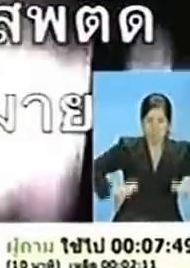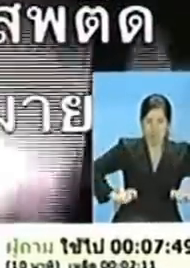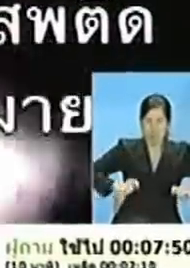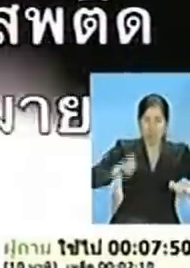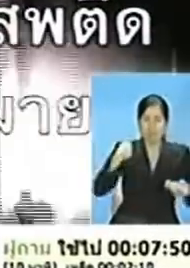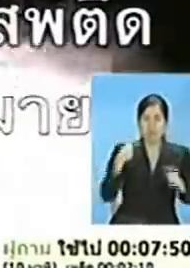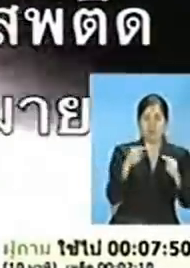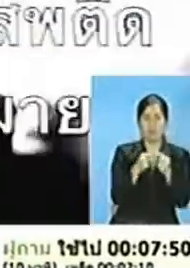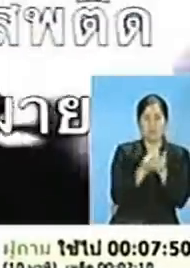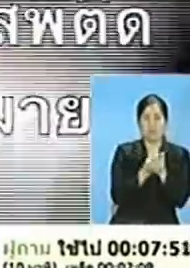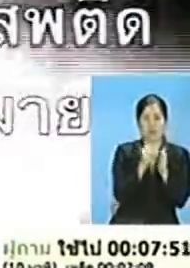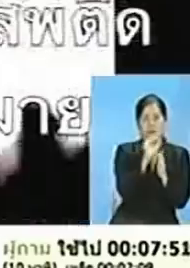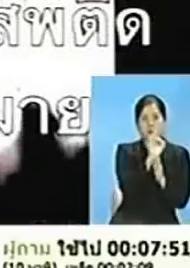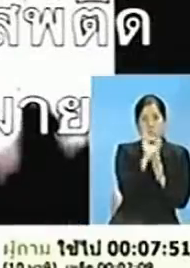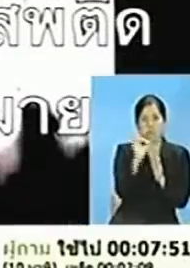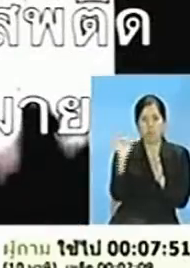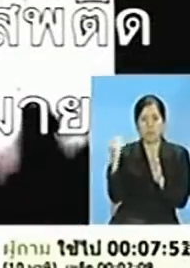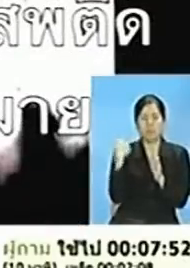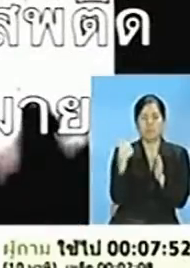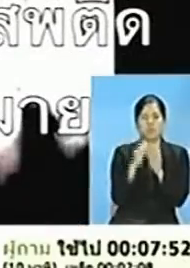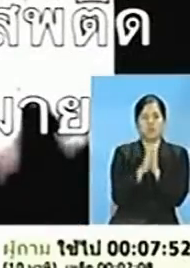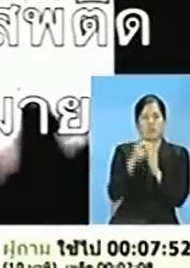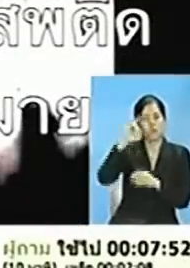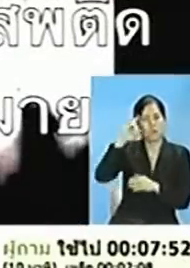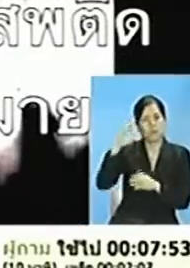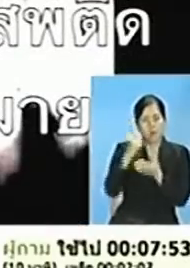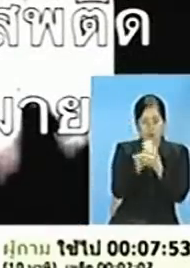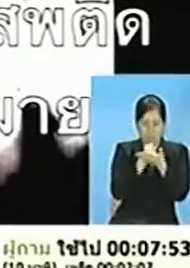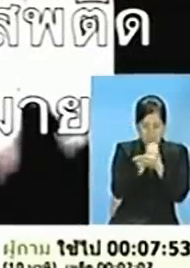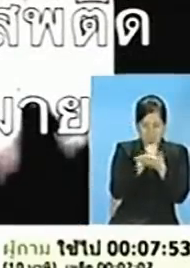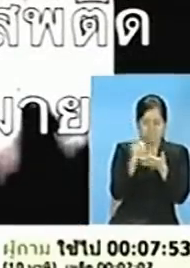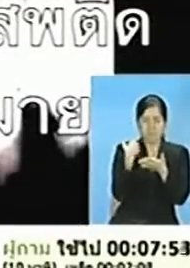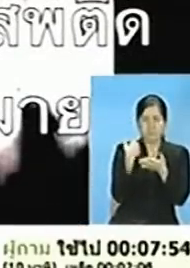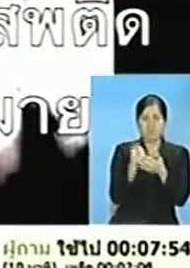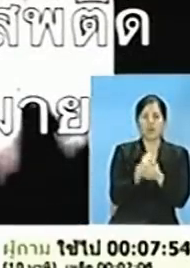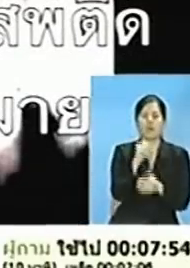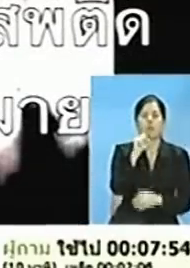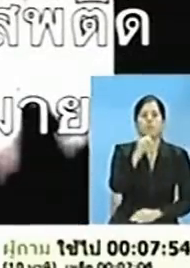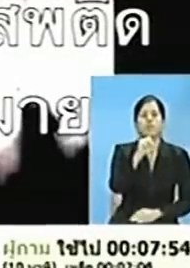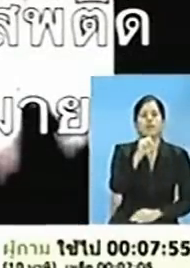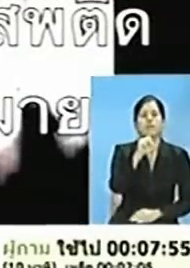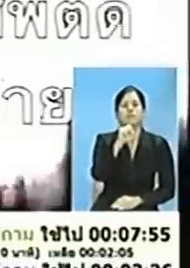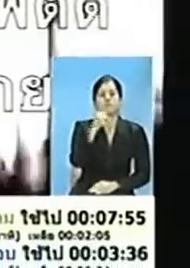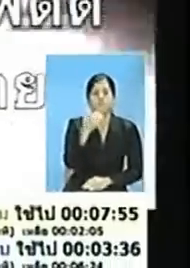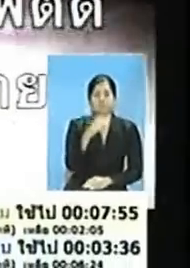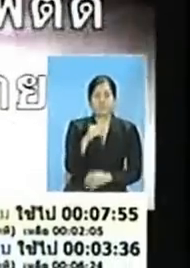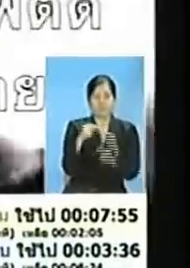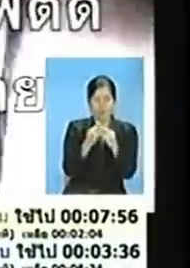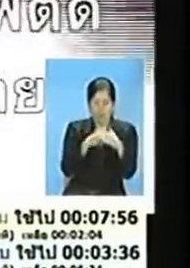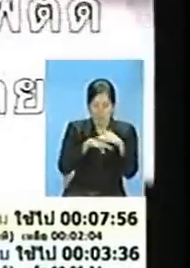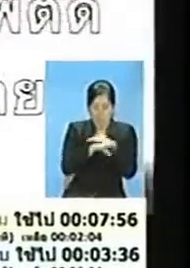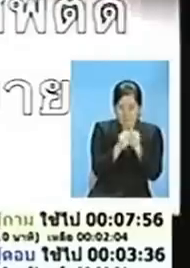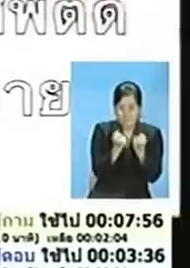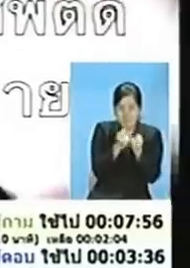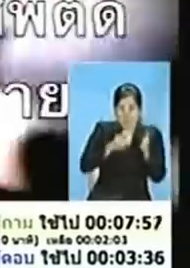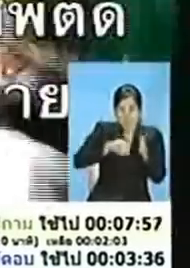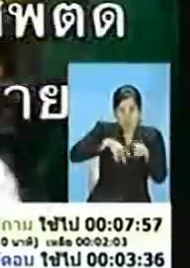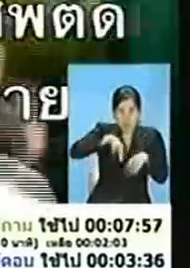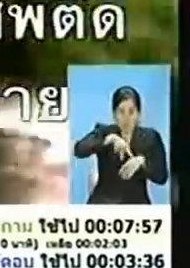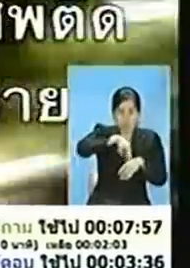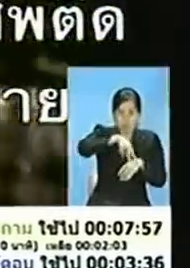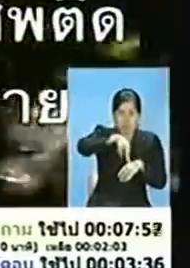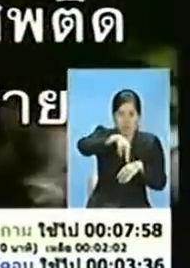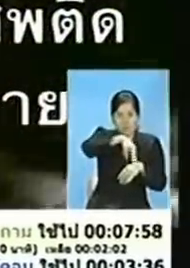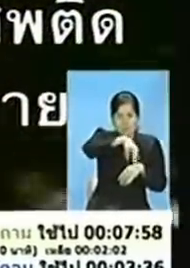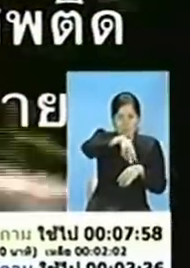เม็ด200,000เม็ดเข้าซอกตึกนี่เองฮะไม่ได้ไกลฮะพอเข้าซอกตึกนิด